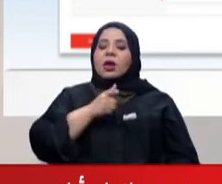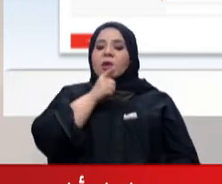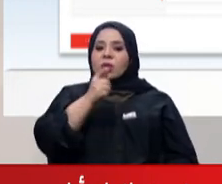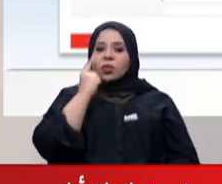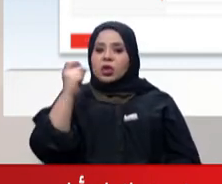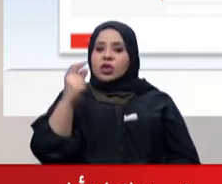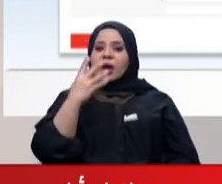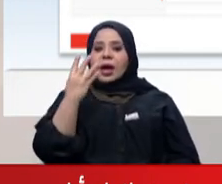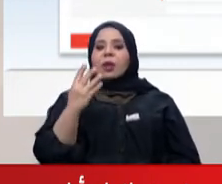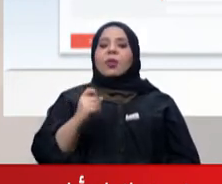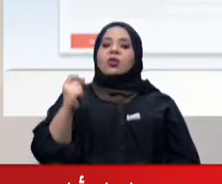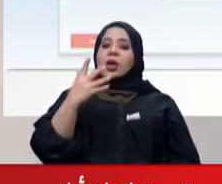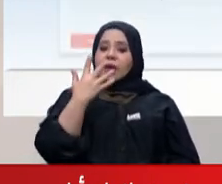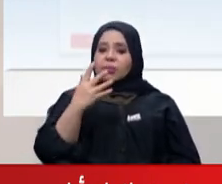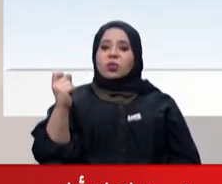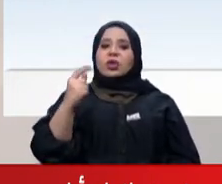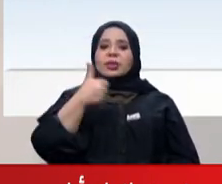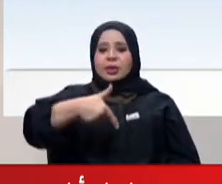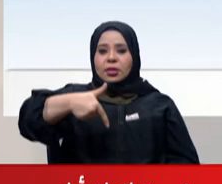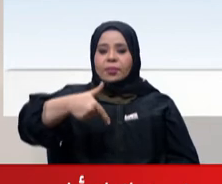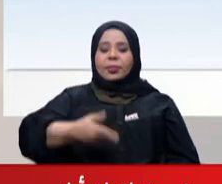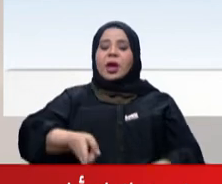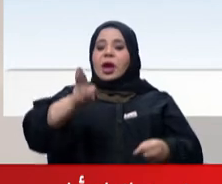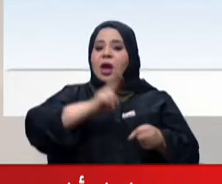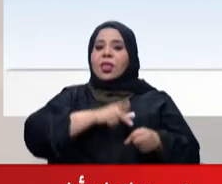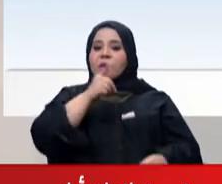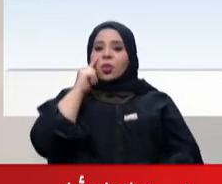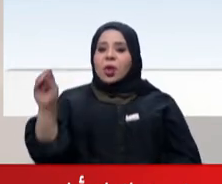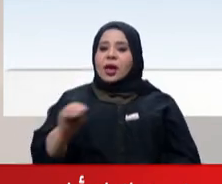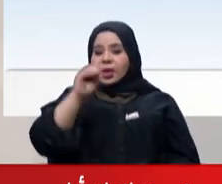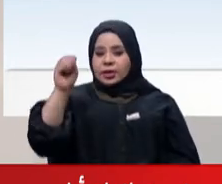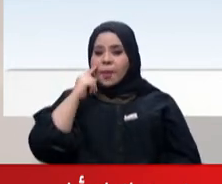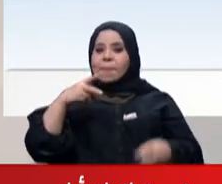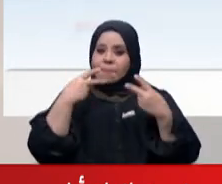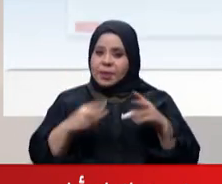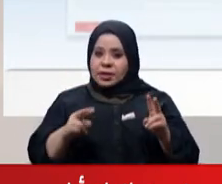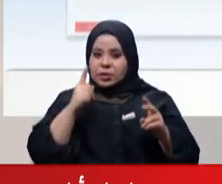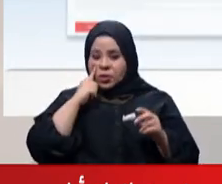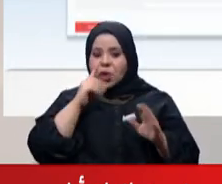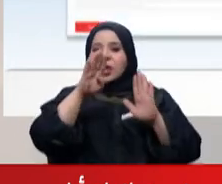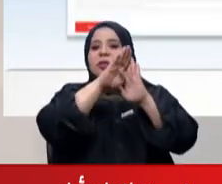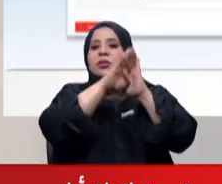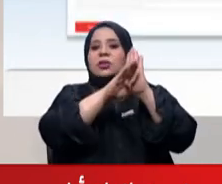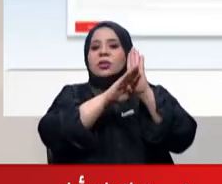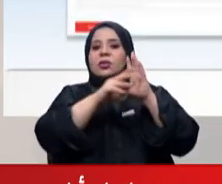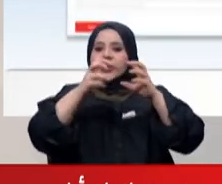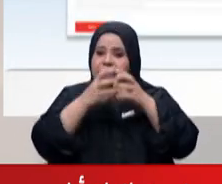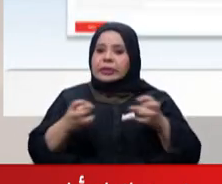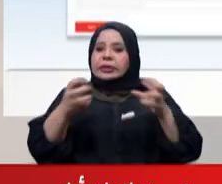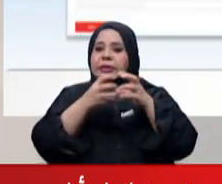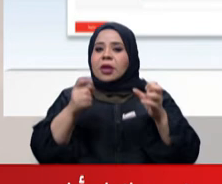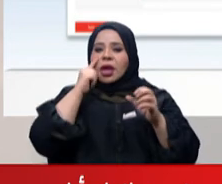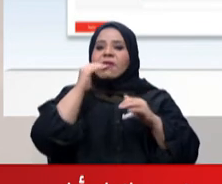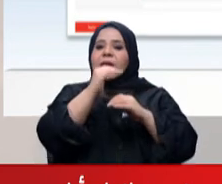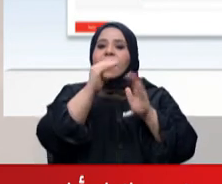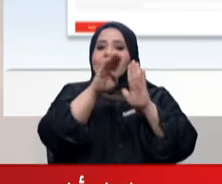ومايو ويونيو. قامت الهيئة بإطلاق دليل إلكتروني إرشادي يوضح الخطوات التسجيل